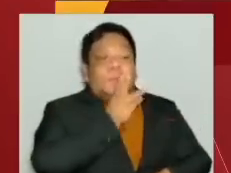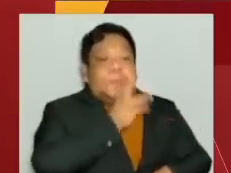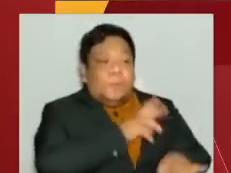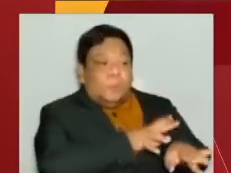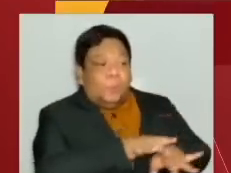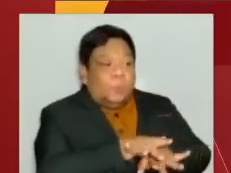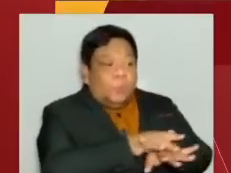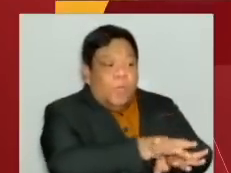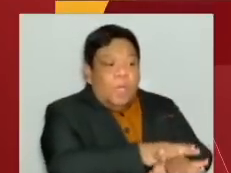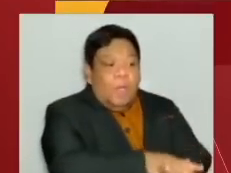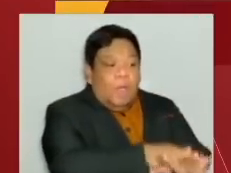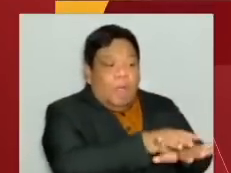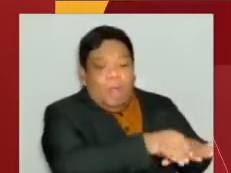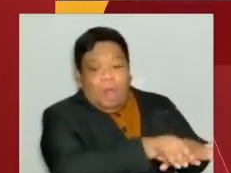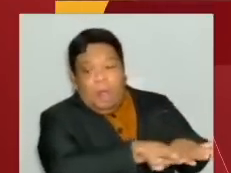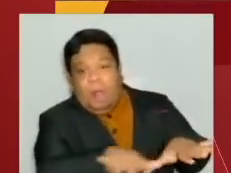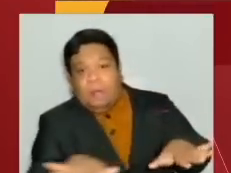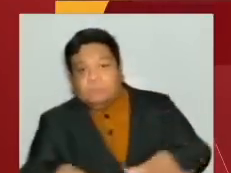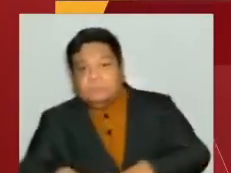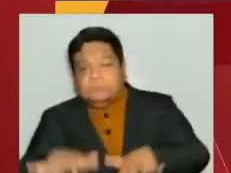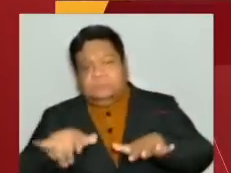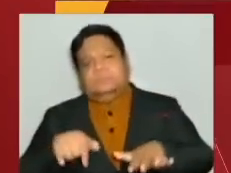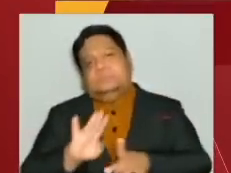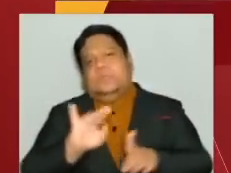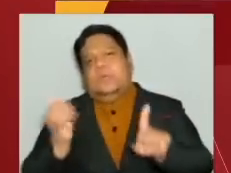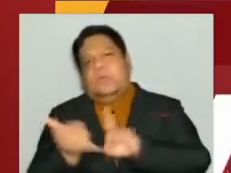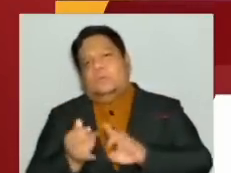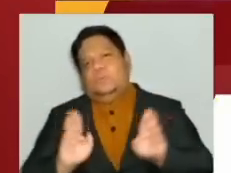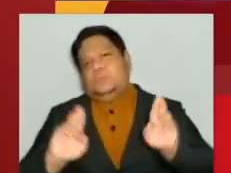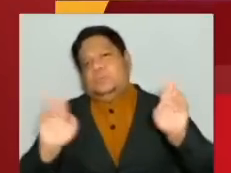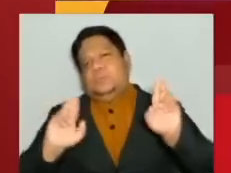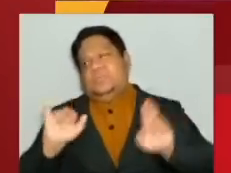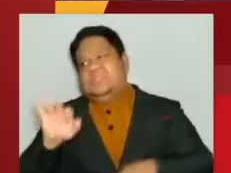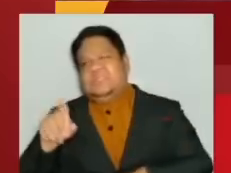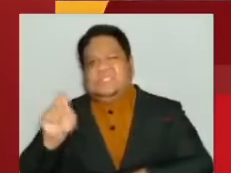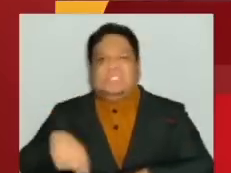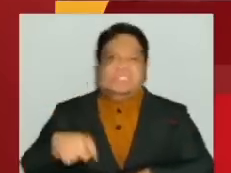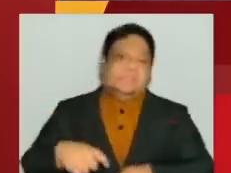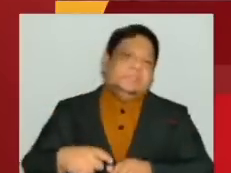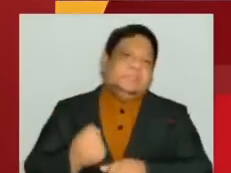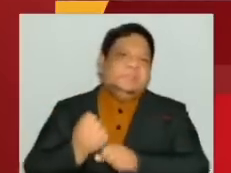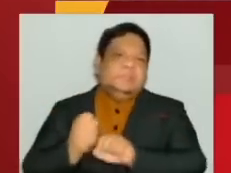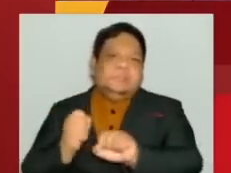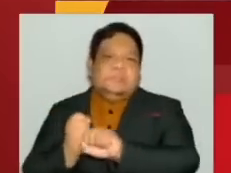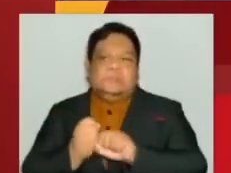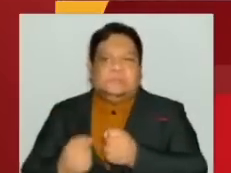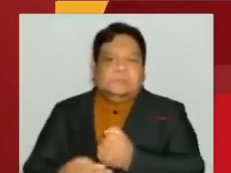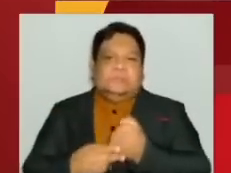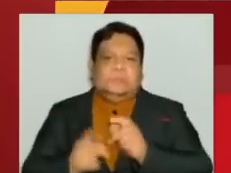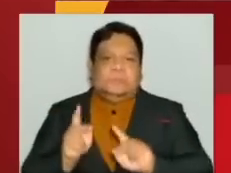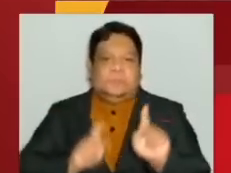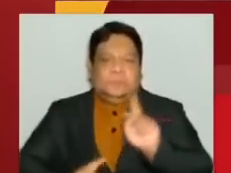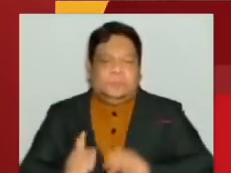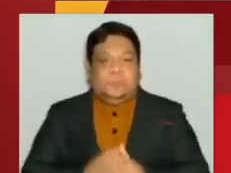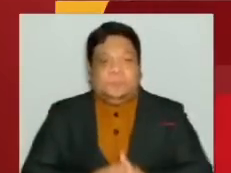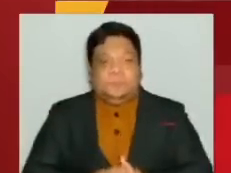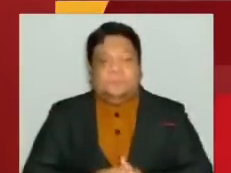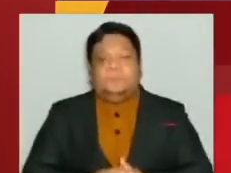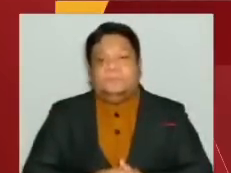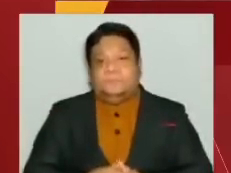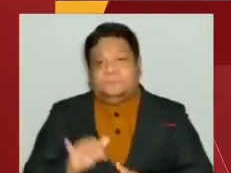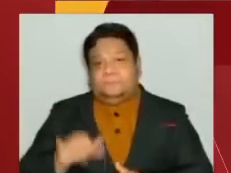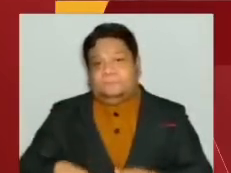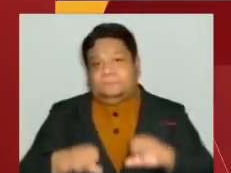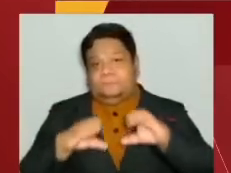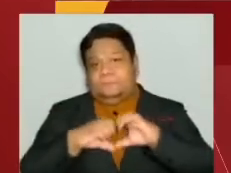daw itong barangay sakali mang may kailangan mga iligtas na residente. Live mula rito sa Balagtas, Bulacan, ako si Nico Wahe